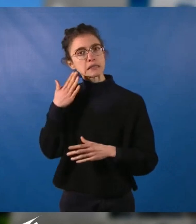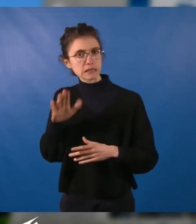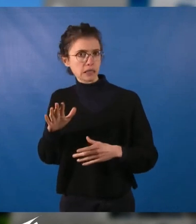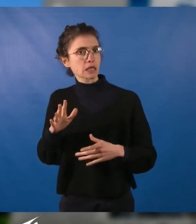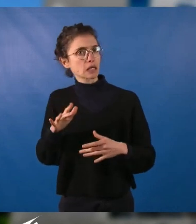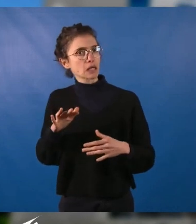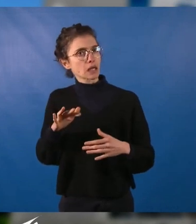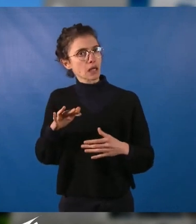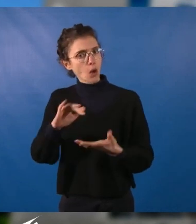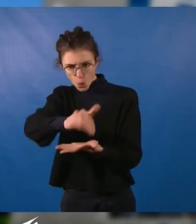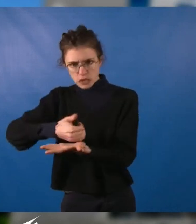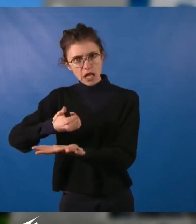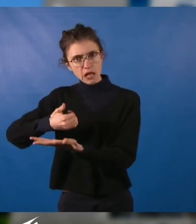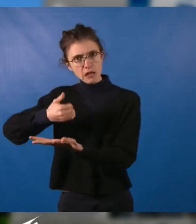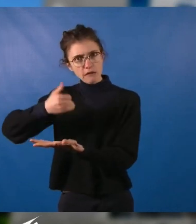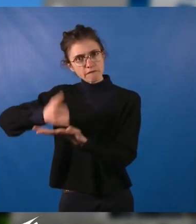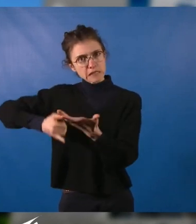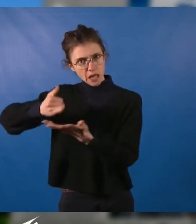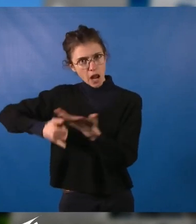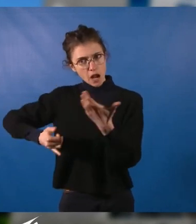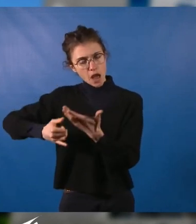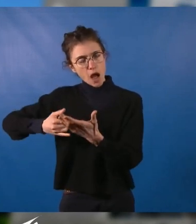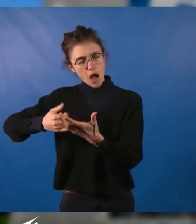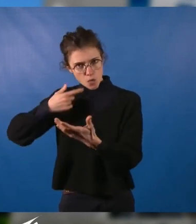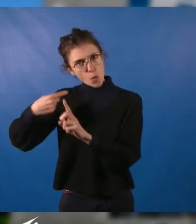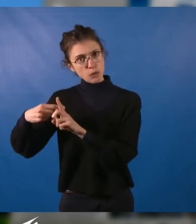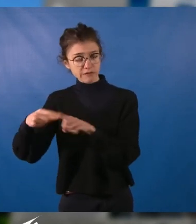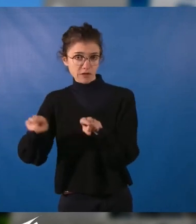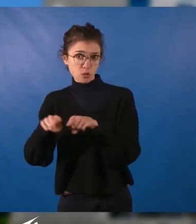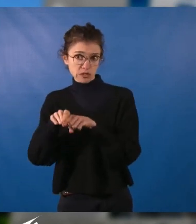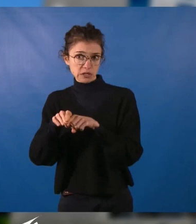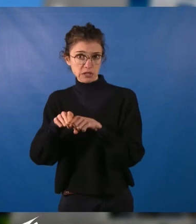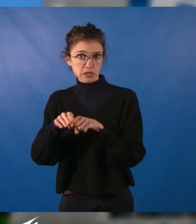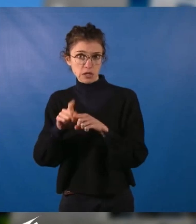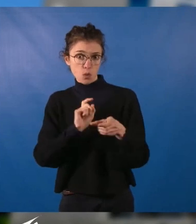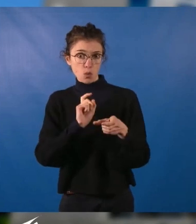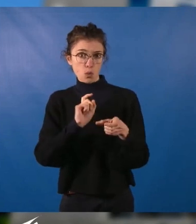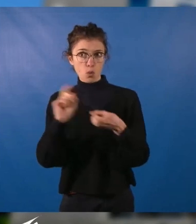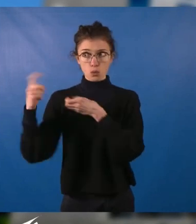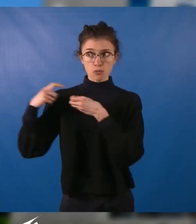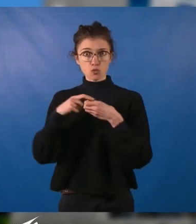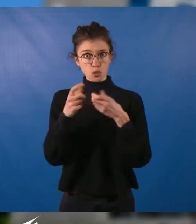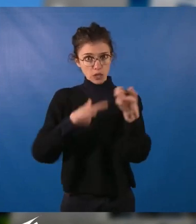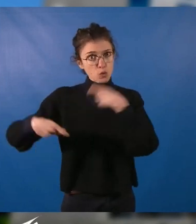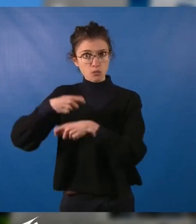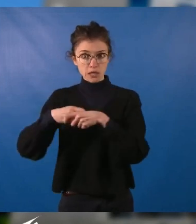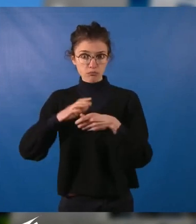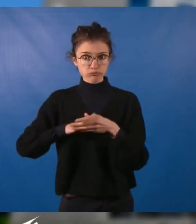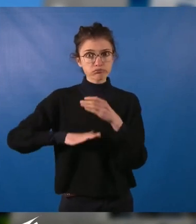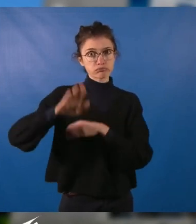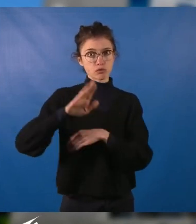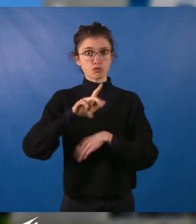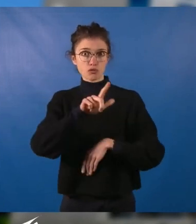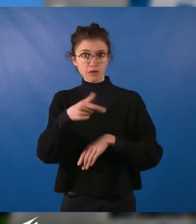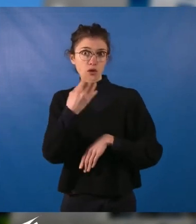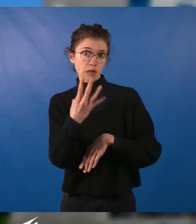et les compensations économiques qui vont progresser de 8,5% en 2024. C'est le signe, je le disais, d'une situation